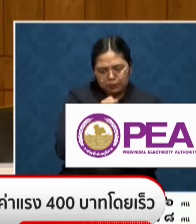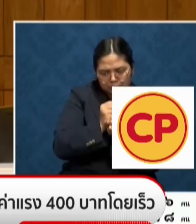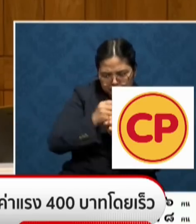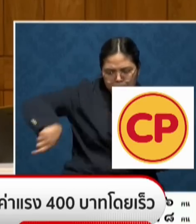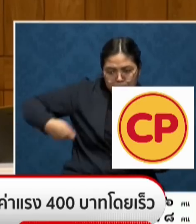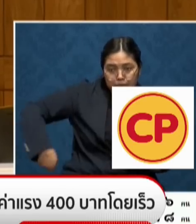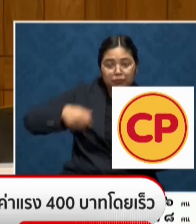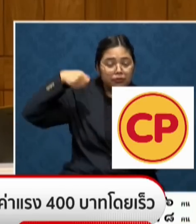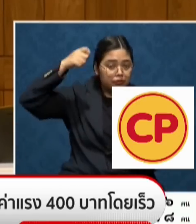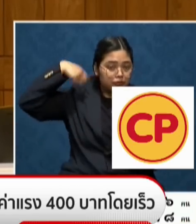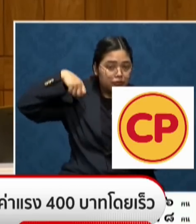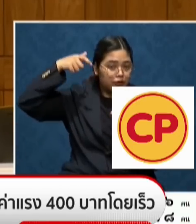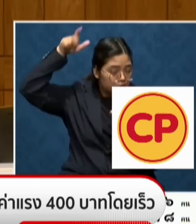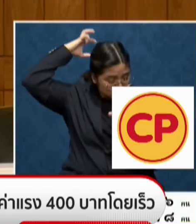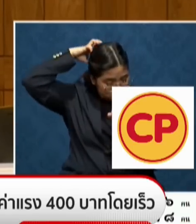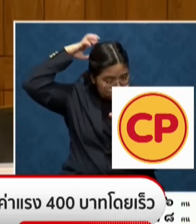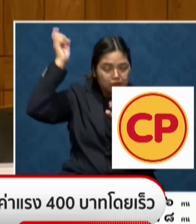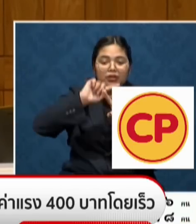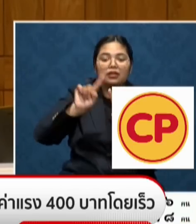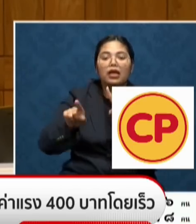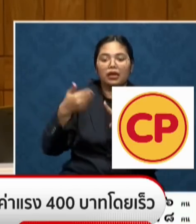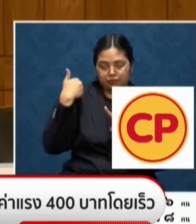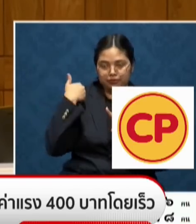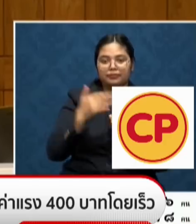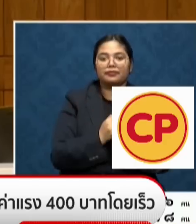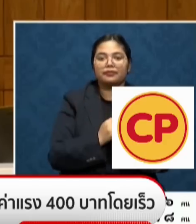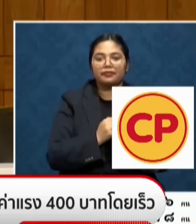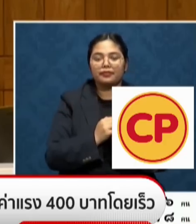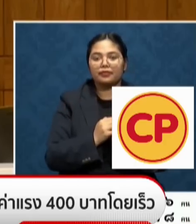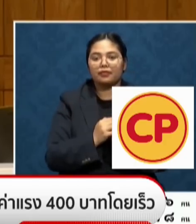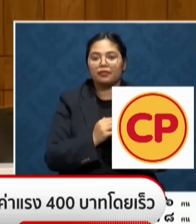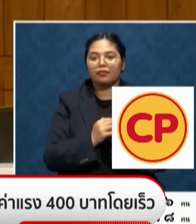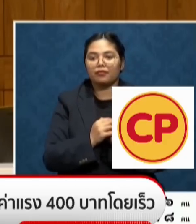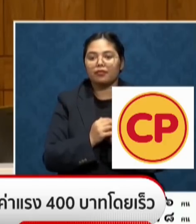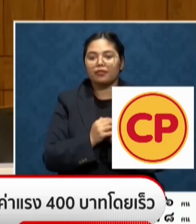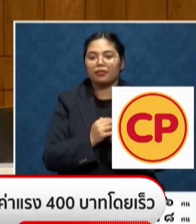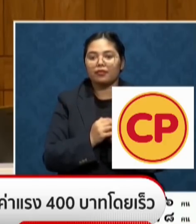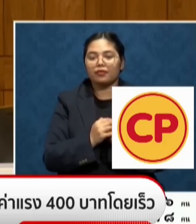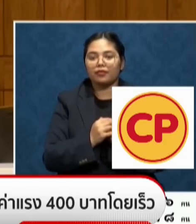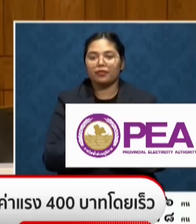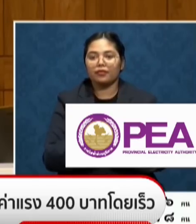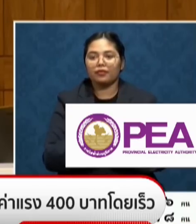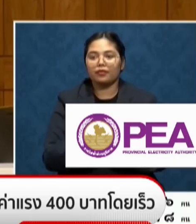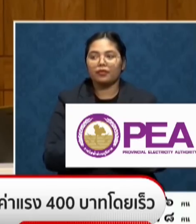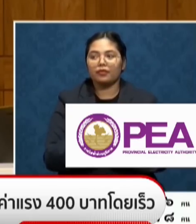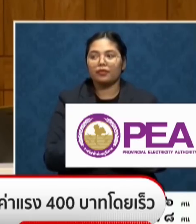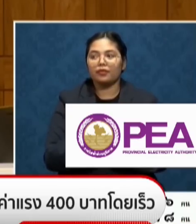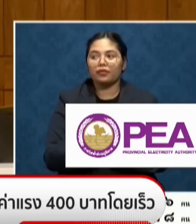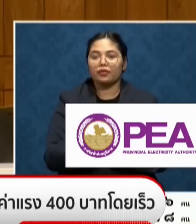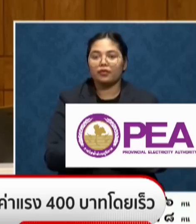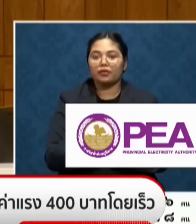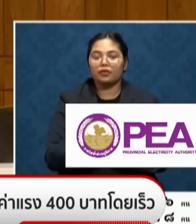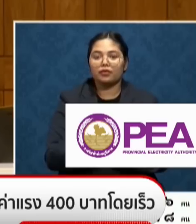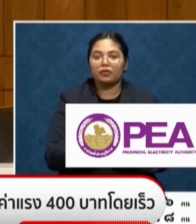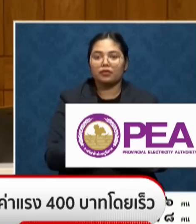ขอชี้แจงว่ารัฐบาลก็มองภาพนะคะเรื่องของอีโคโนมิกใช่ไหมคะเรื่องนี้เนี่ยก็มีภาพรวม